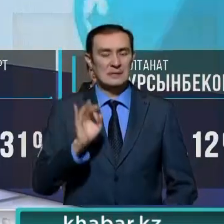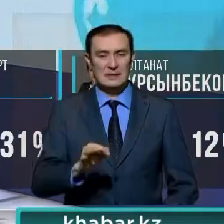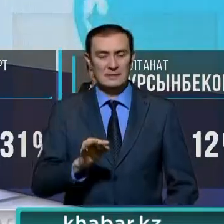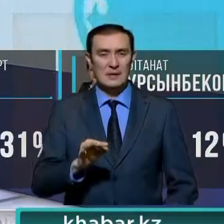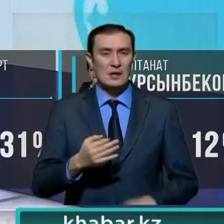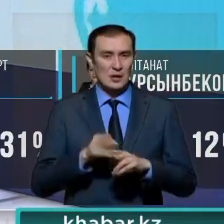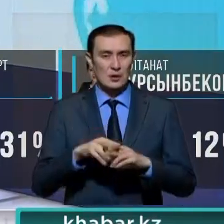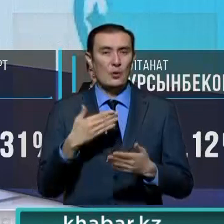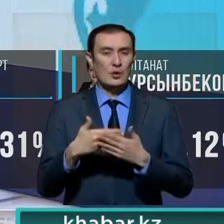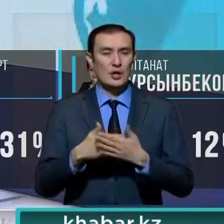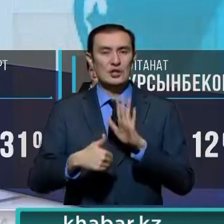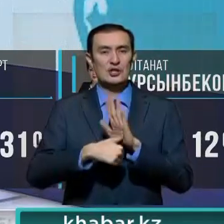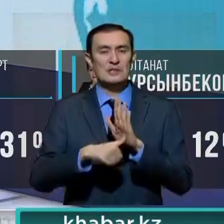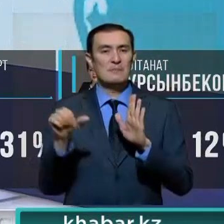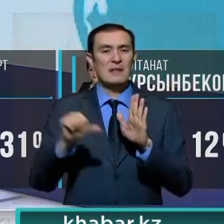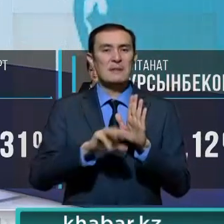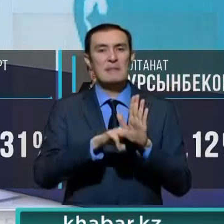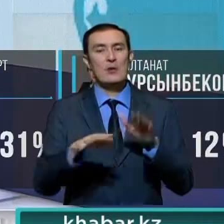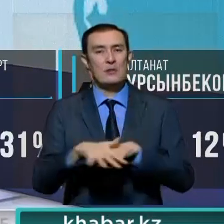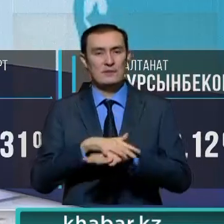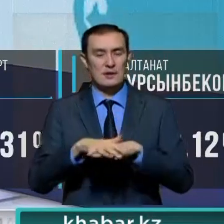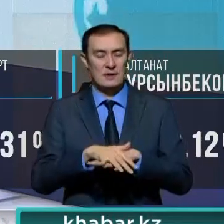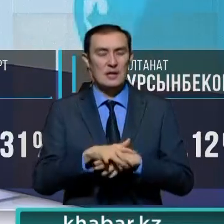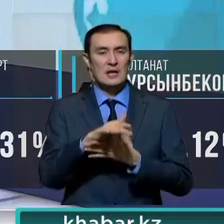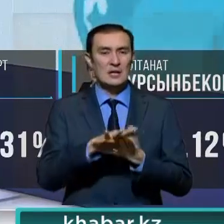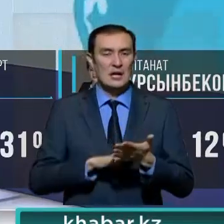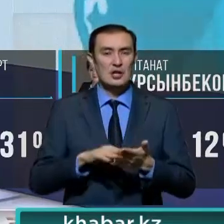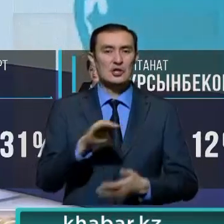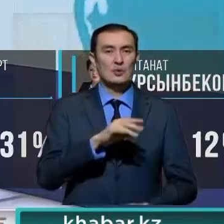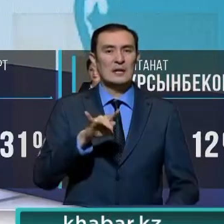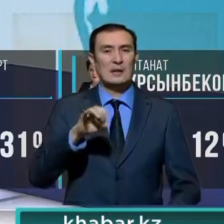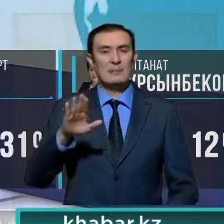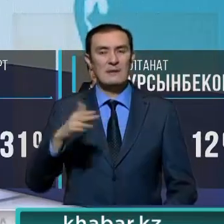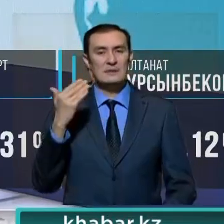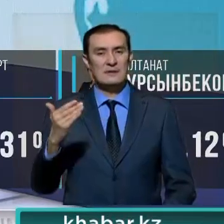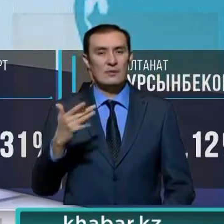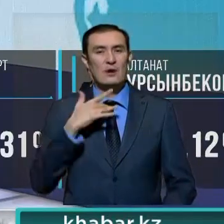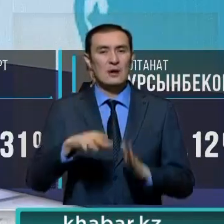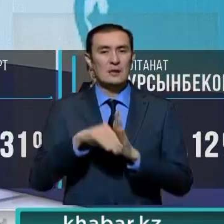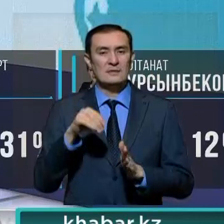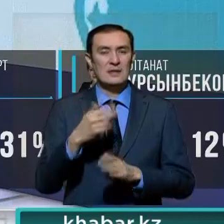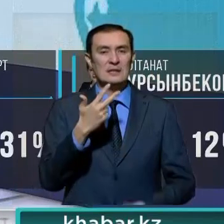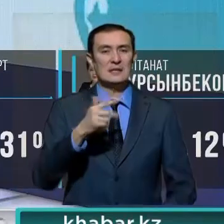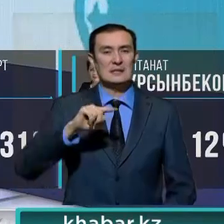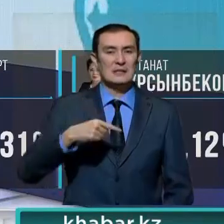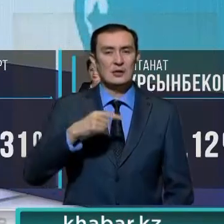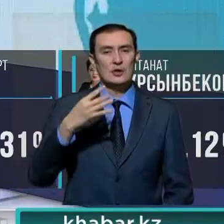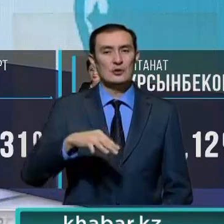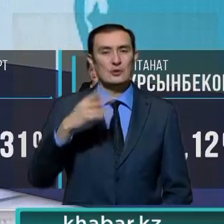81,31%, ну то есть около 6,5 миллионов человек. Следом идет Жигули Дайрабаев. За него отдали свои голоса